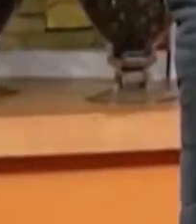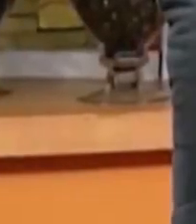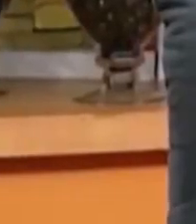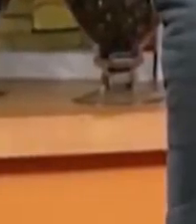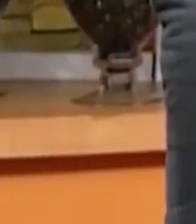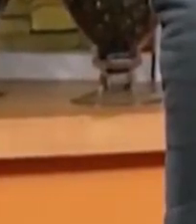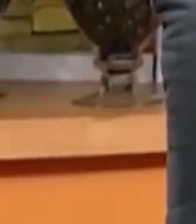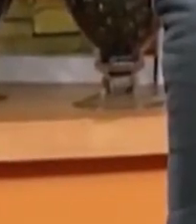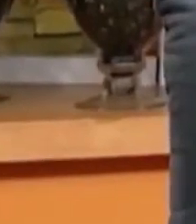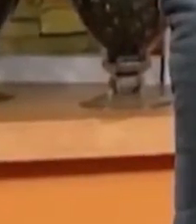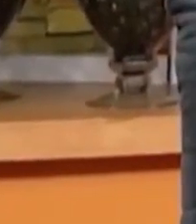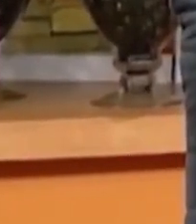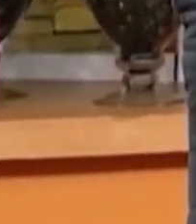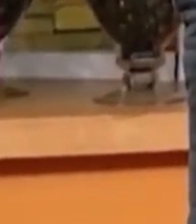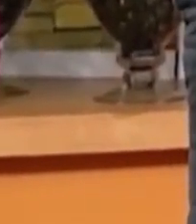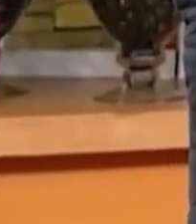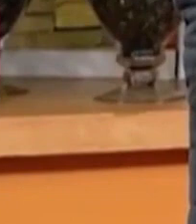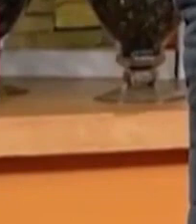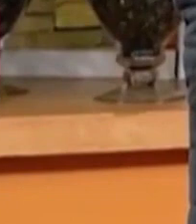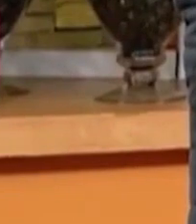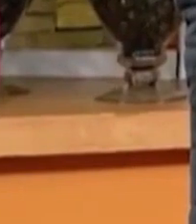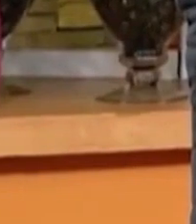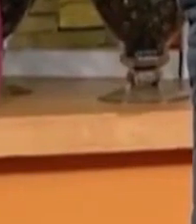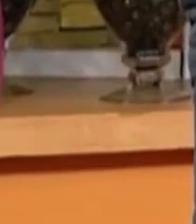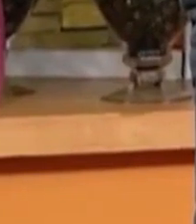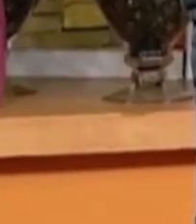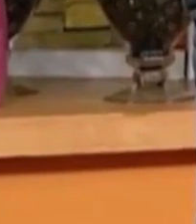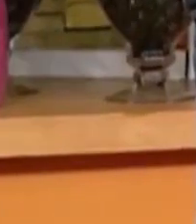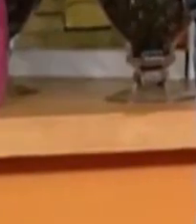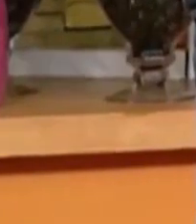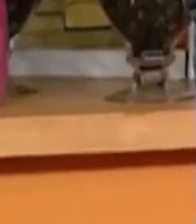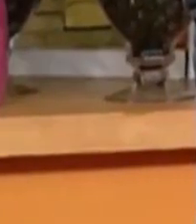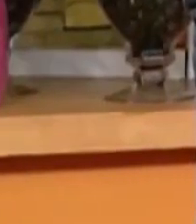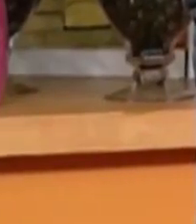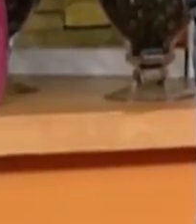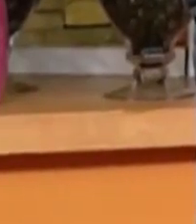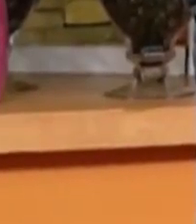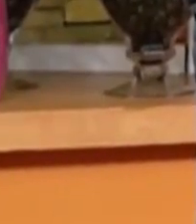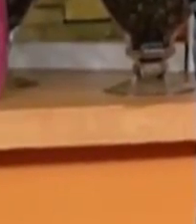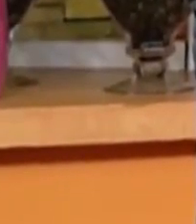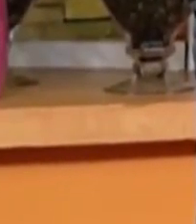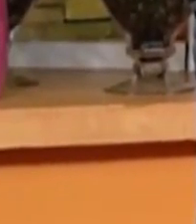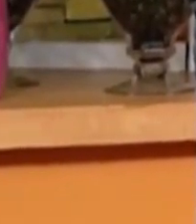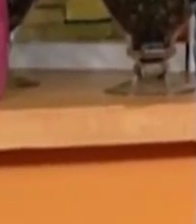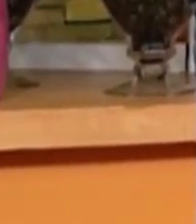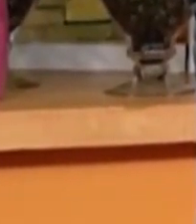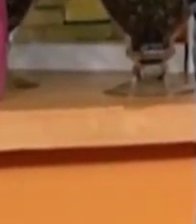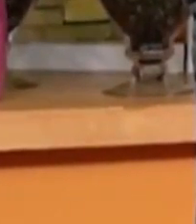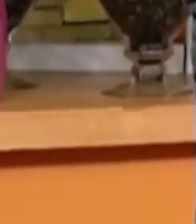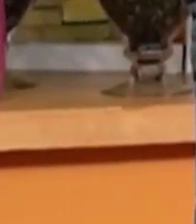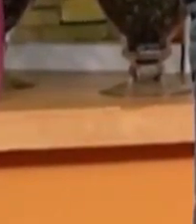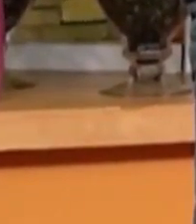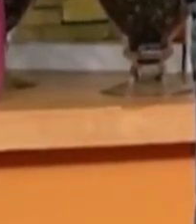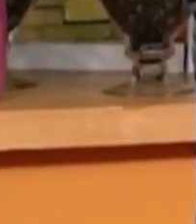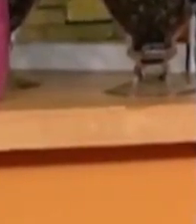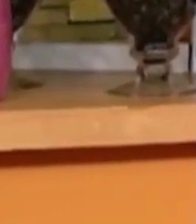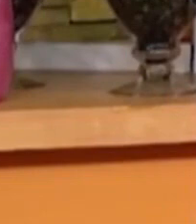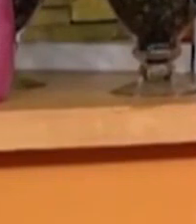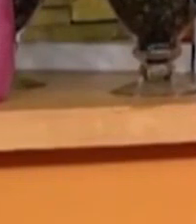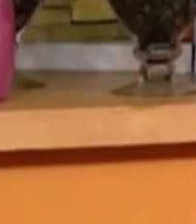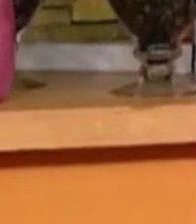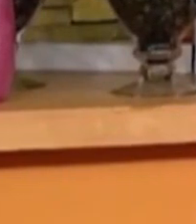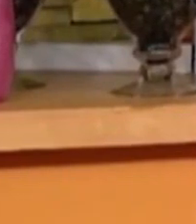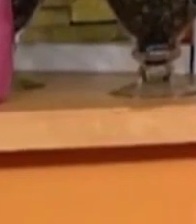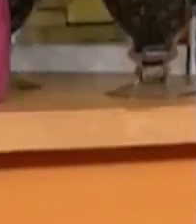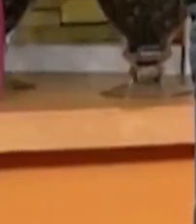Igan, mauna ka sa mga balita. Panoorin ang unang balita sa unang hirit. At iba pang award-winning news ka sa youtube.com/GMA News.